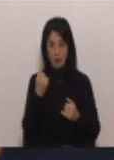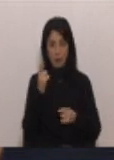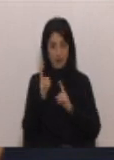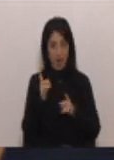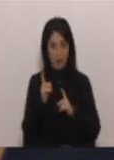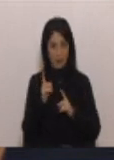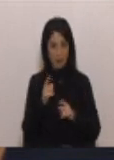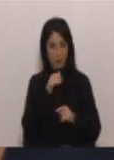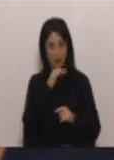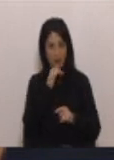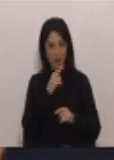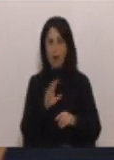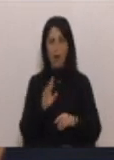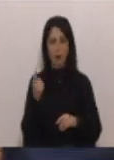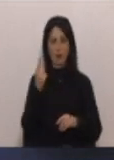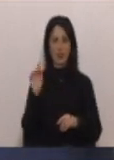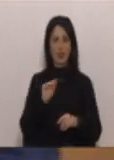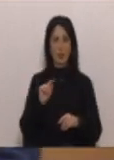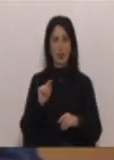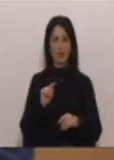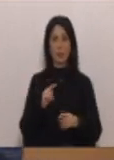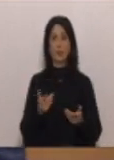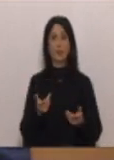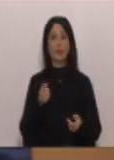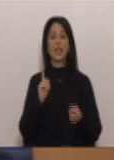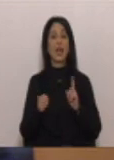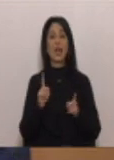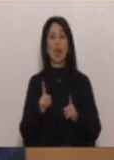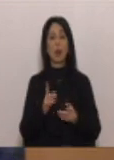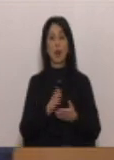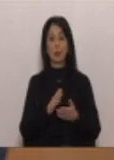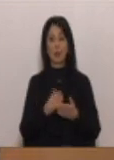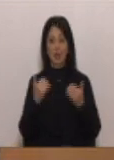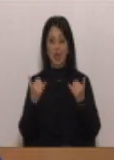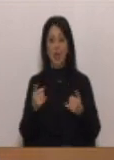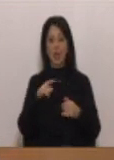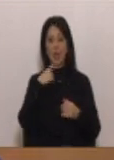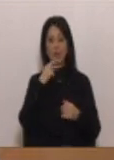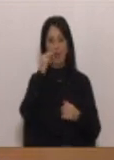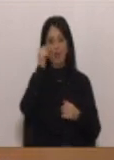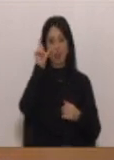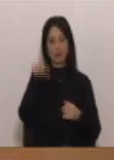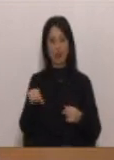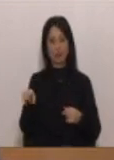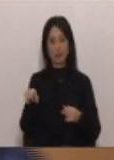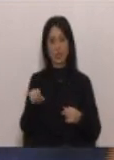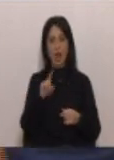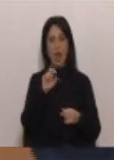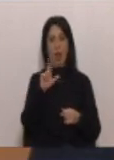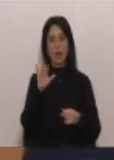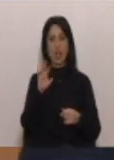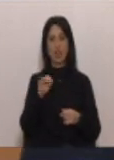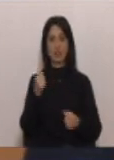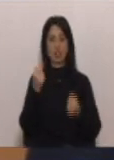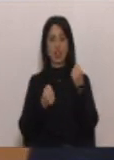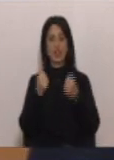ხო არ არის, მე არა 1 თებერვალი არის. ანუ რეალობა რა არის? ეხა აქ თქვა ვაჟბატონმა ხაბეშუნმა რომ